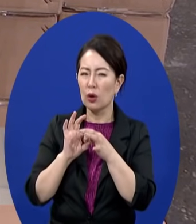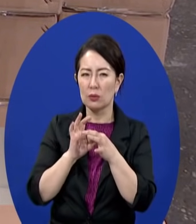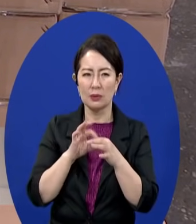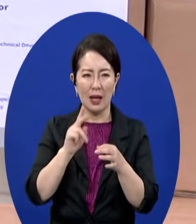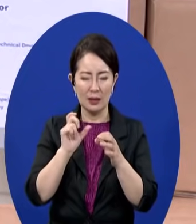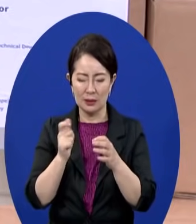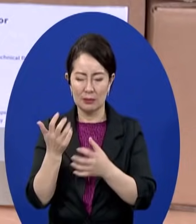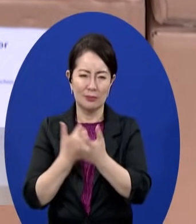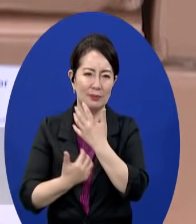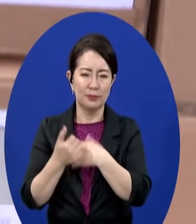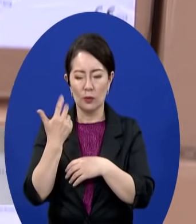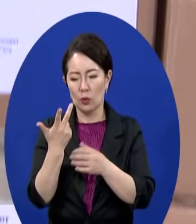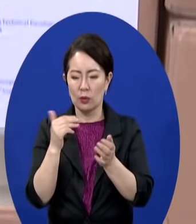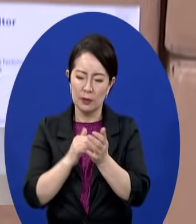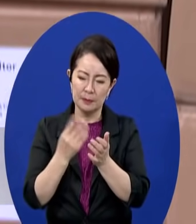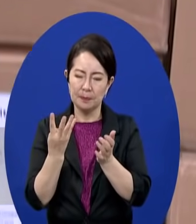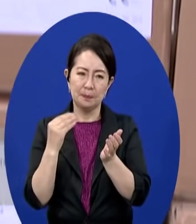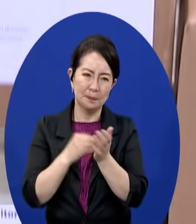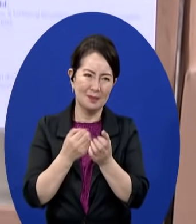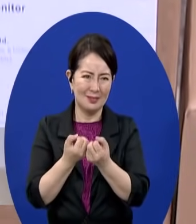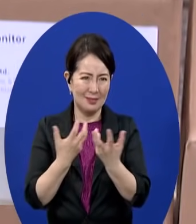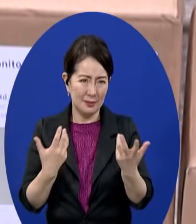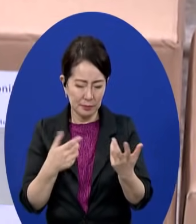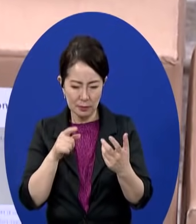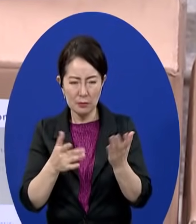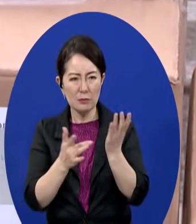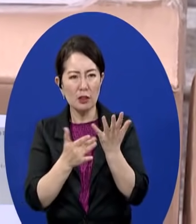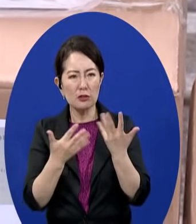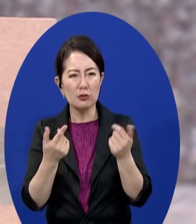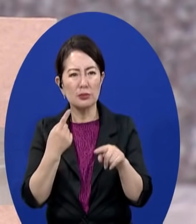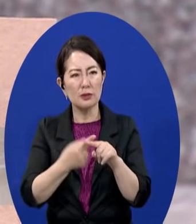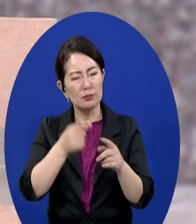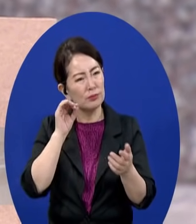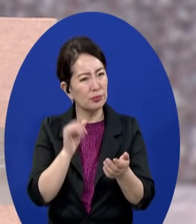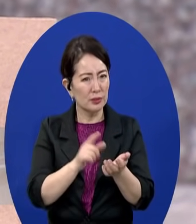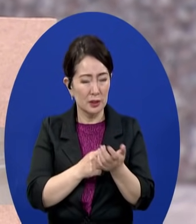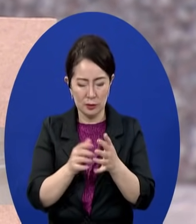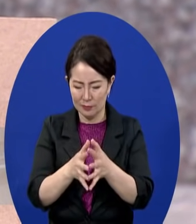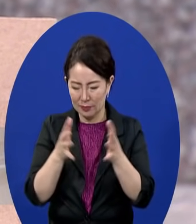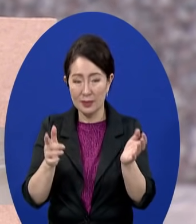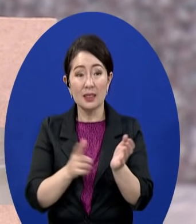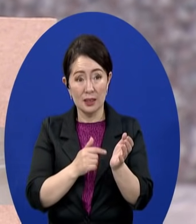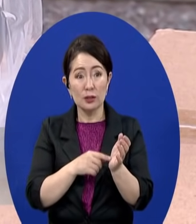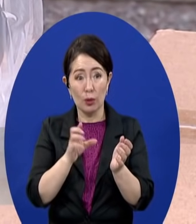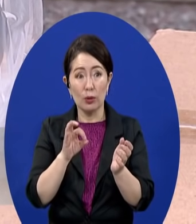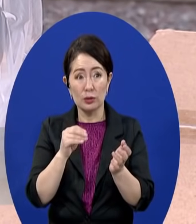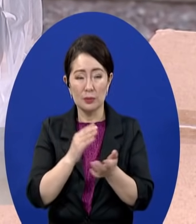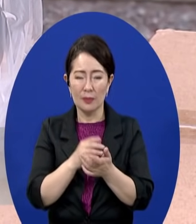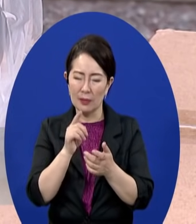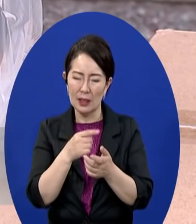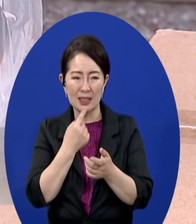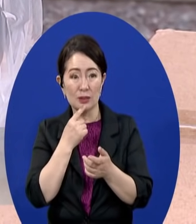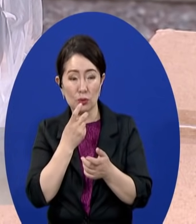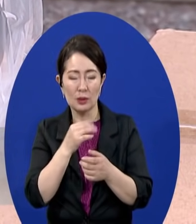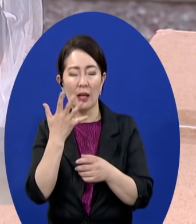тасгийн ачаалал 3-4 дахин нэмэгдсэн. Энийг дагаад тоног төхөөрөмж нэмж авах өргөдөх шаардлага тулгарч байна. Ийм эгзэгтэй